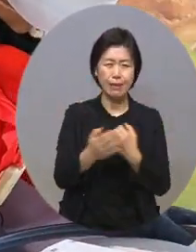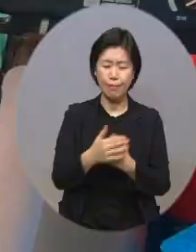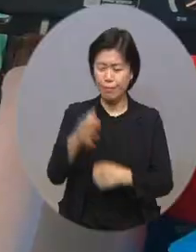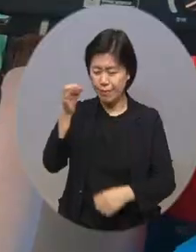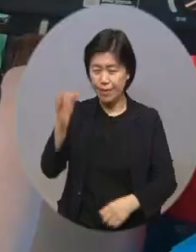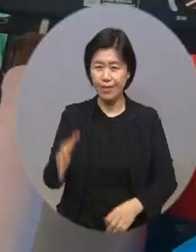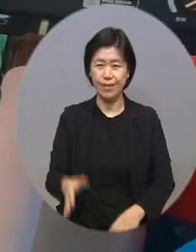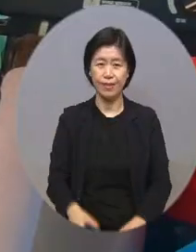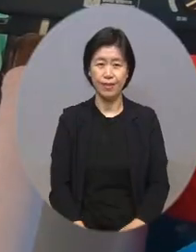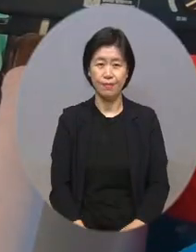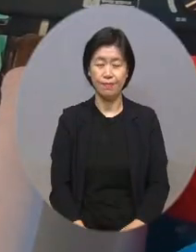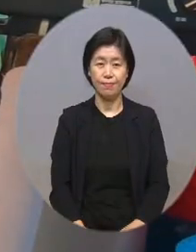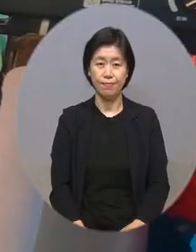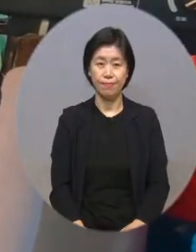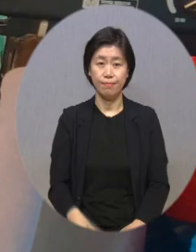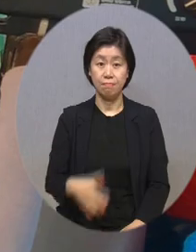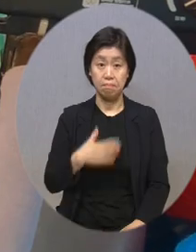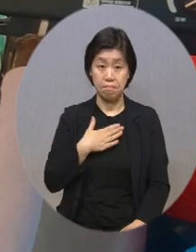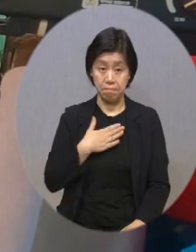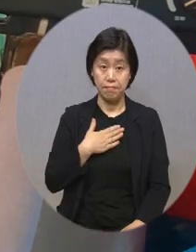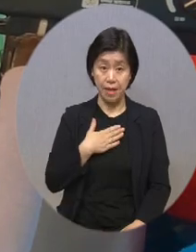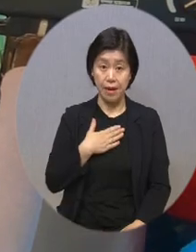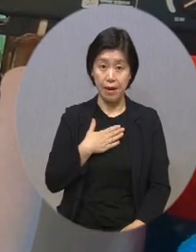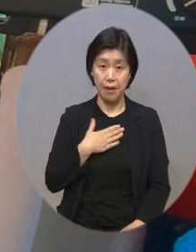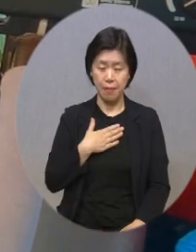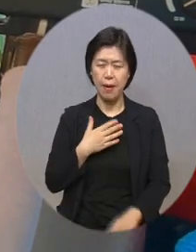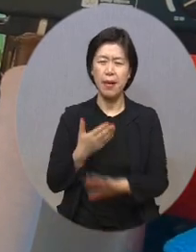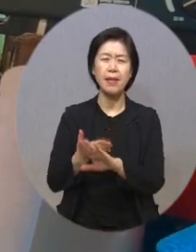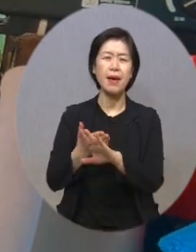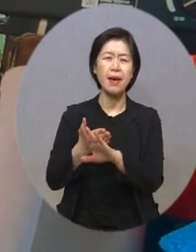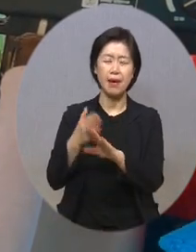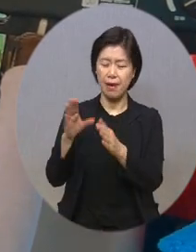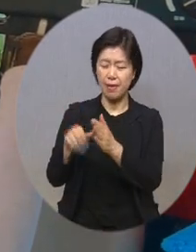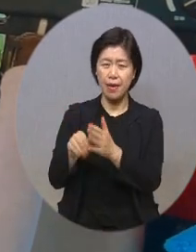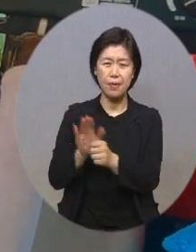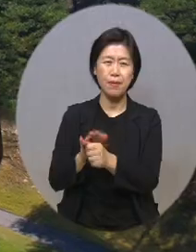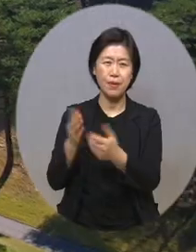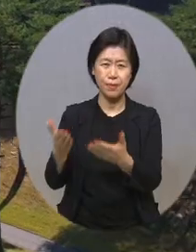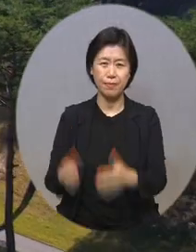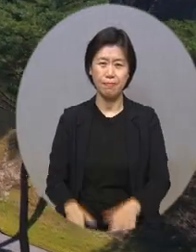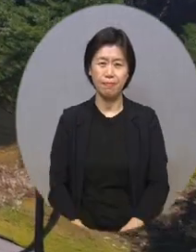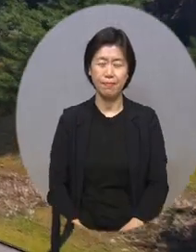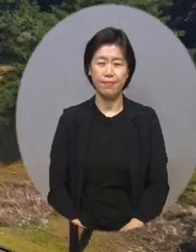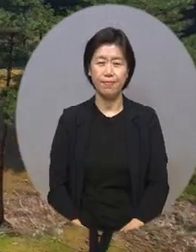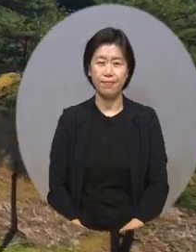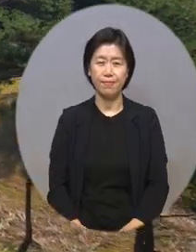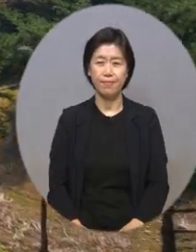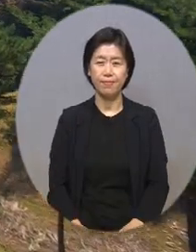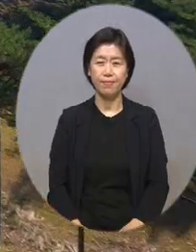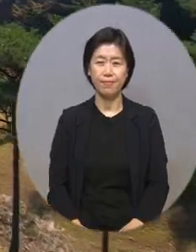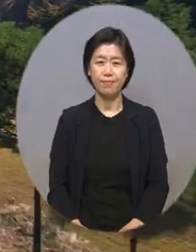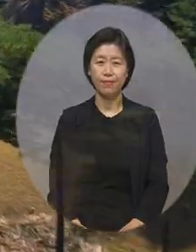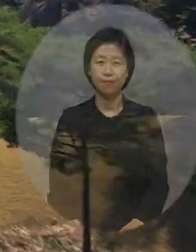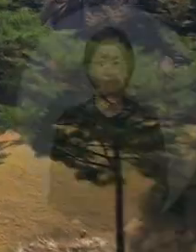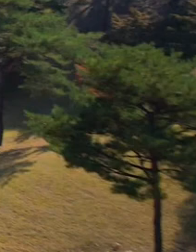괜찮아요. 제가 다른 컨셉일 때 도와드릴게요. 잘 안 맞는 것